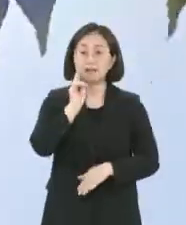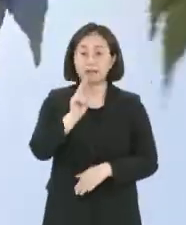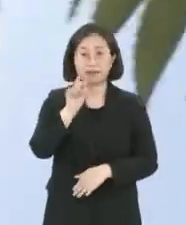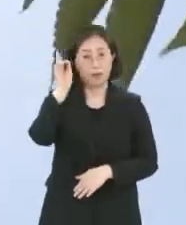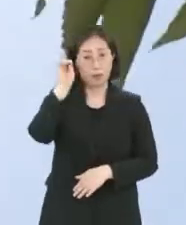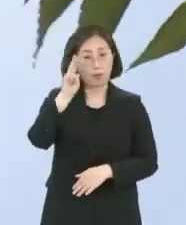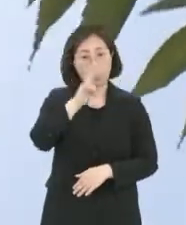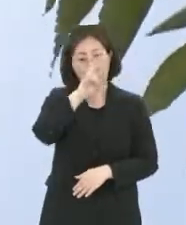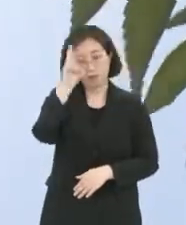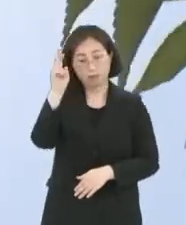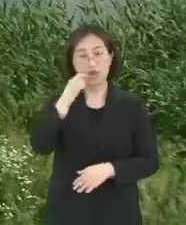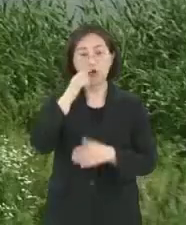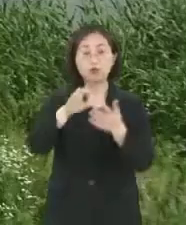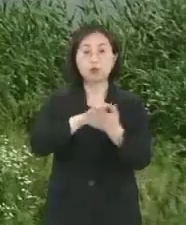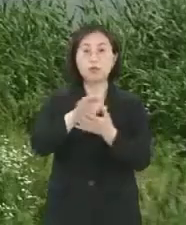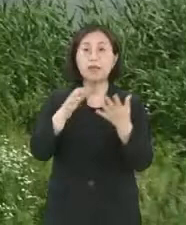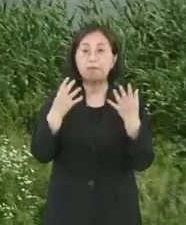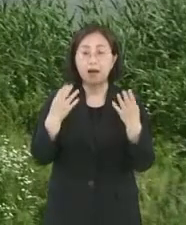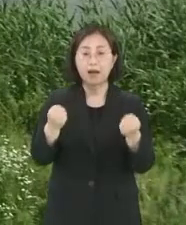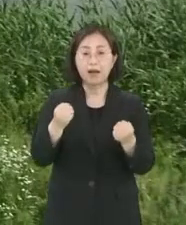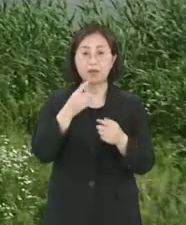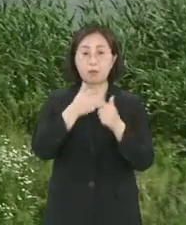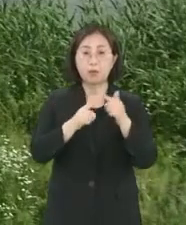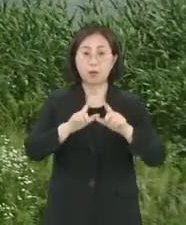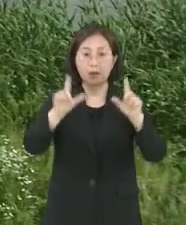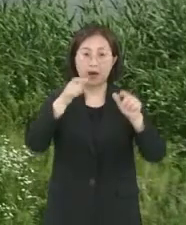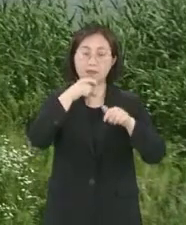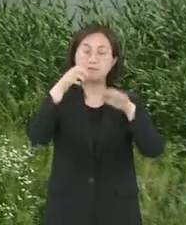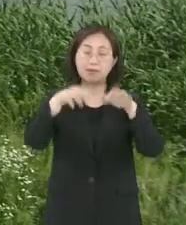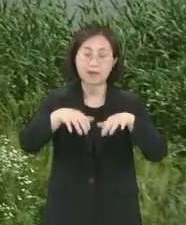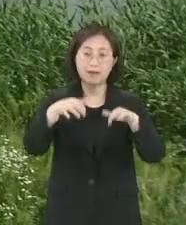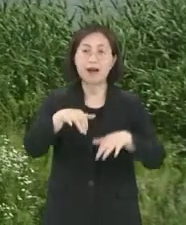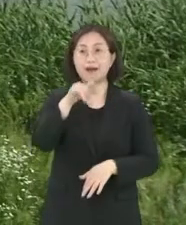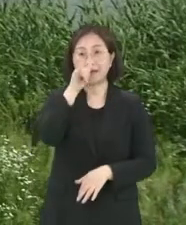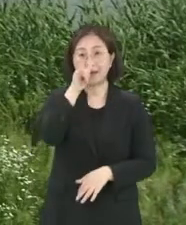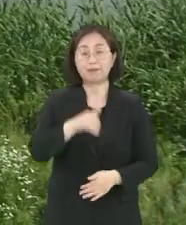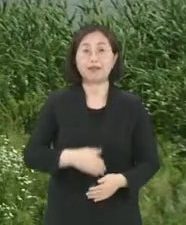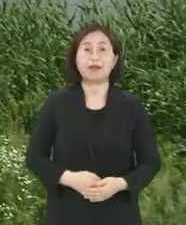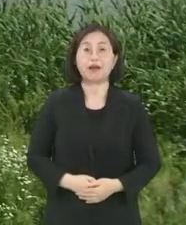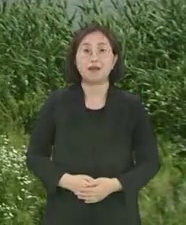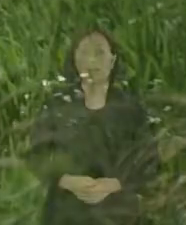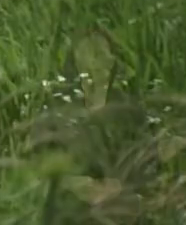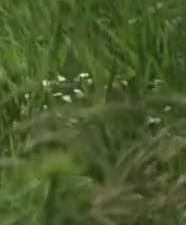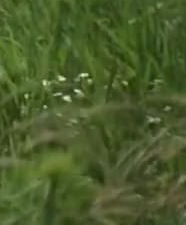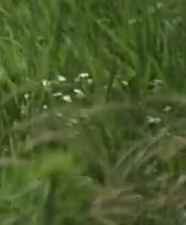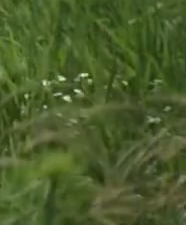모레 오후부터는 차차 구름이 많아져 목요일에는 한때 비 소식이 있겠습니다.